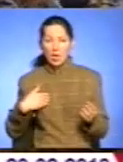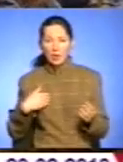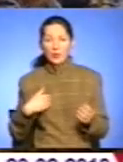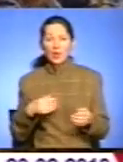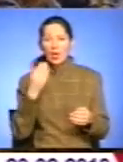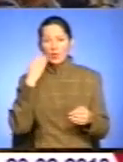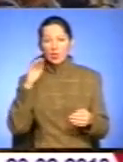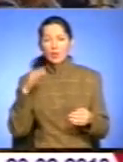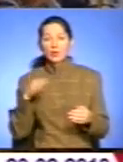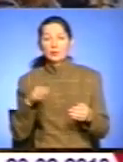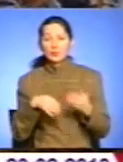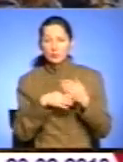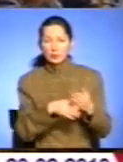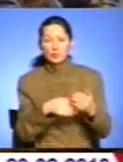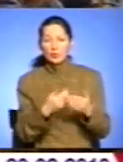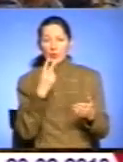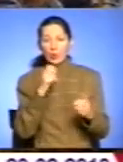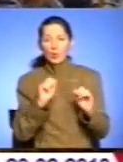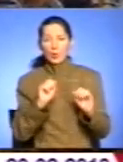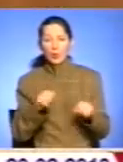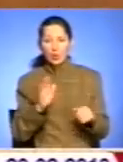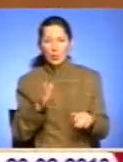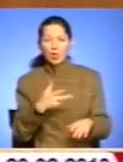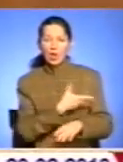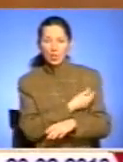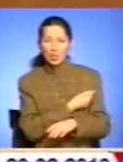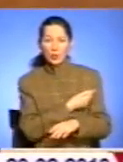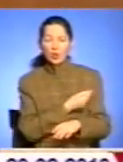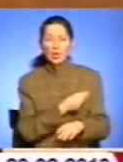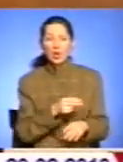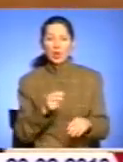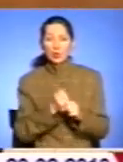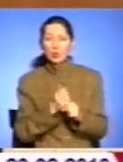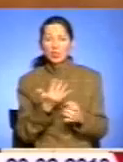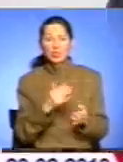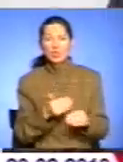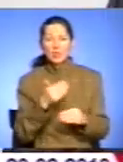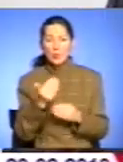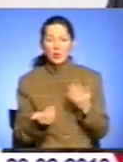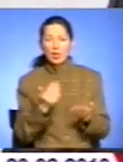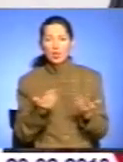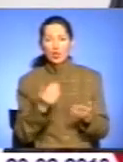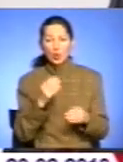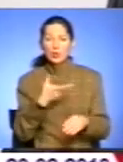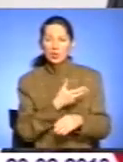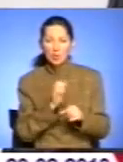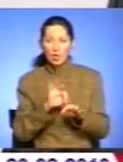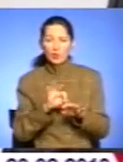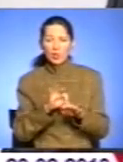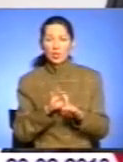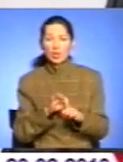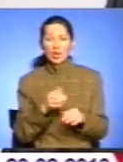щеплення. Зробити його ще не пізно. Навіть якщо захворієте, подолаєте хворобу без ускладнень. Сьогодні ми можемо говорити